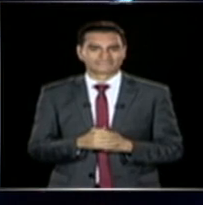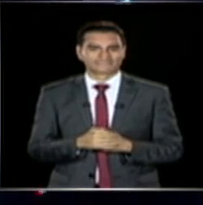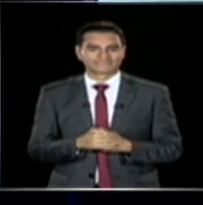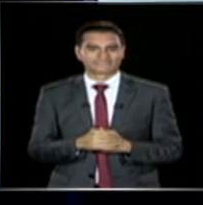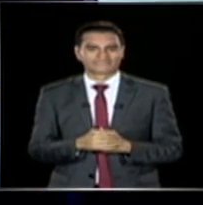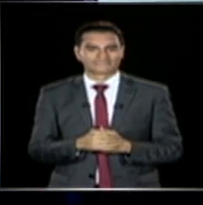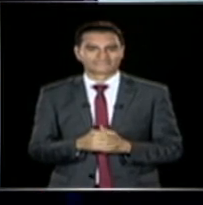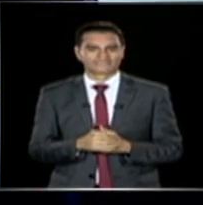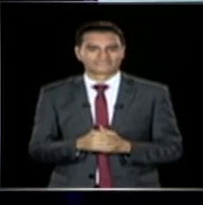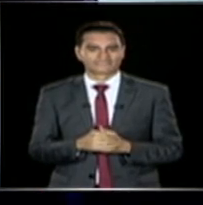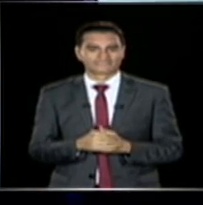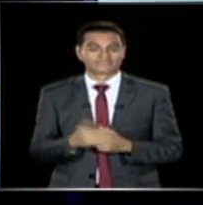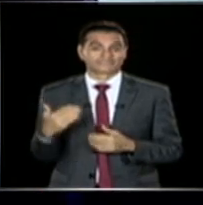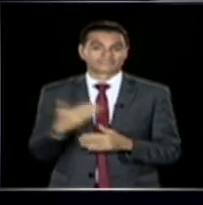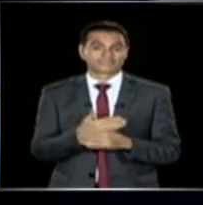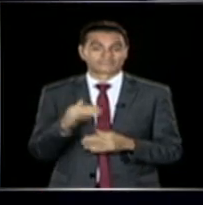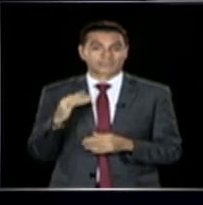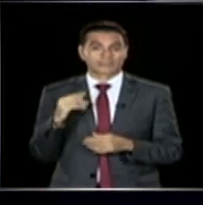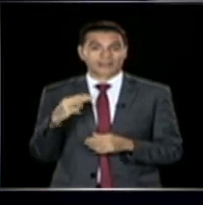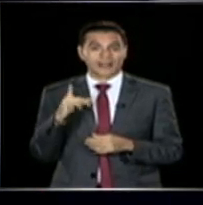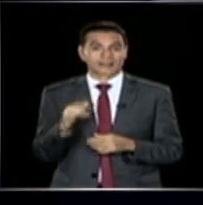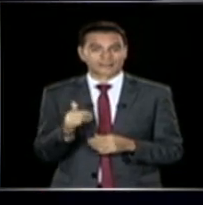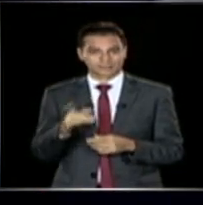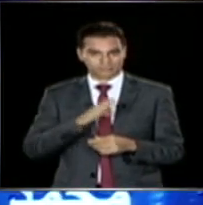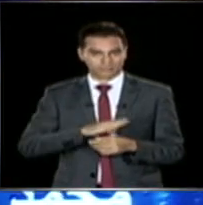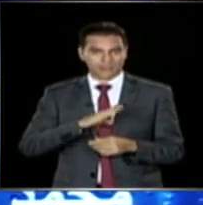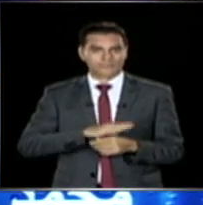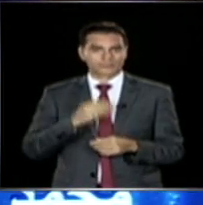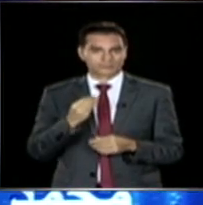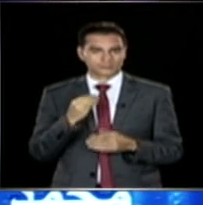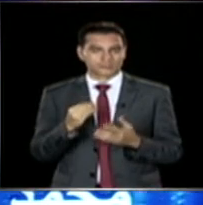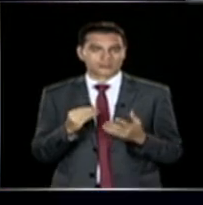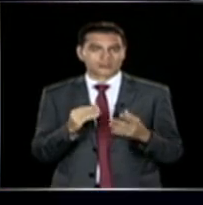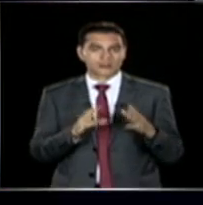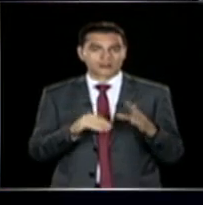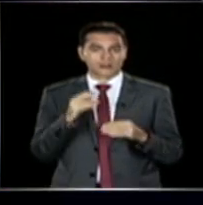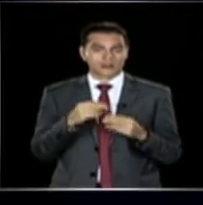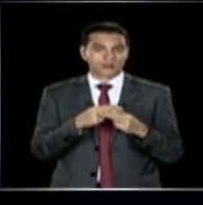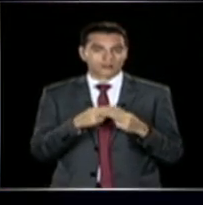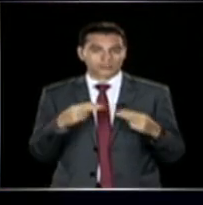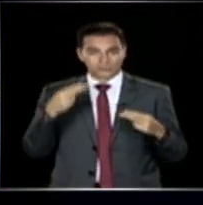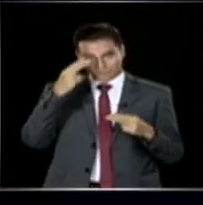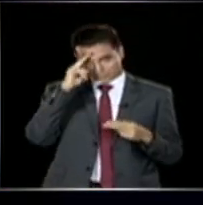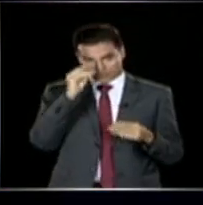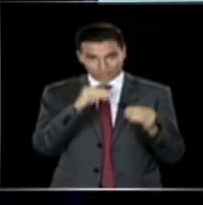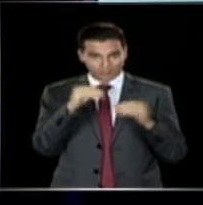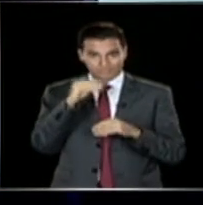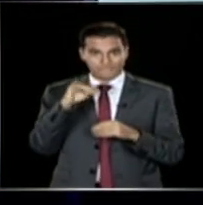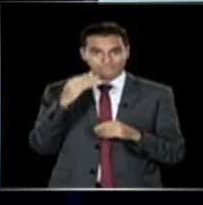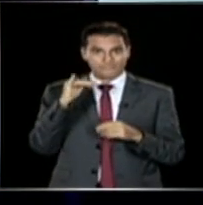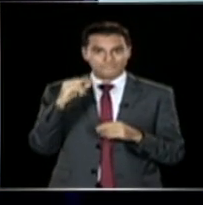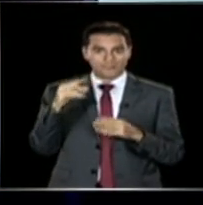يلا خير. عشان تهدي أعصابك، سيناريو وحوار محمد